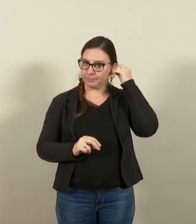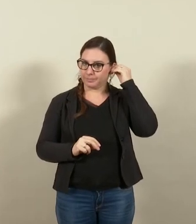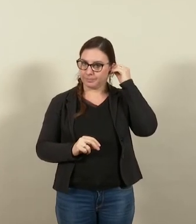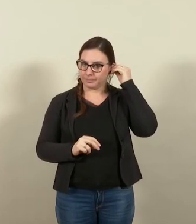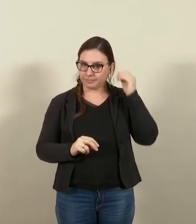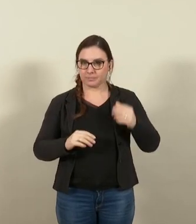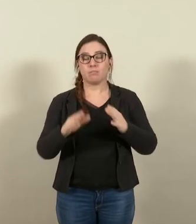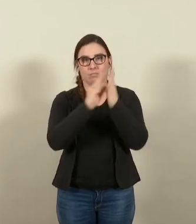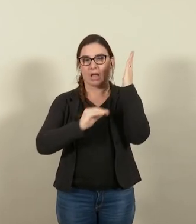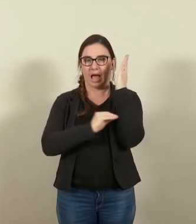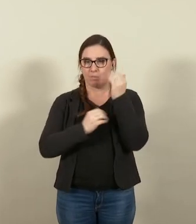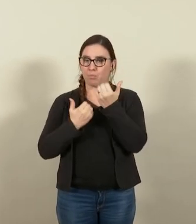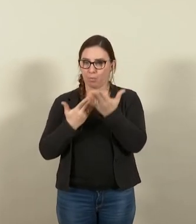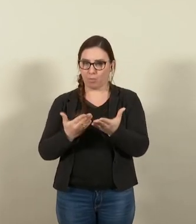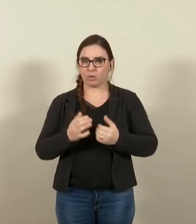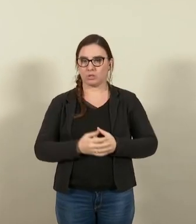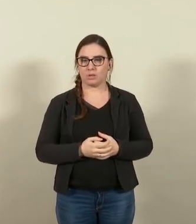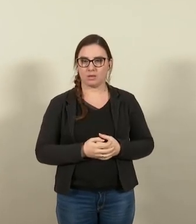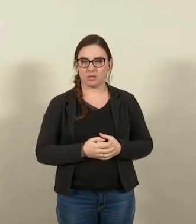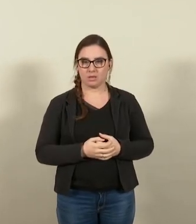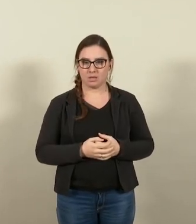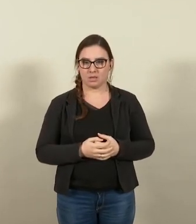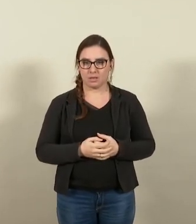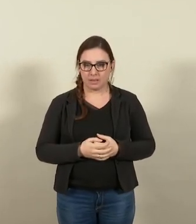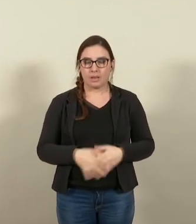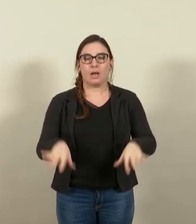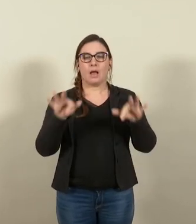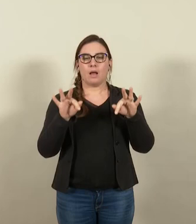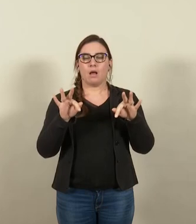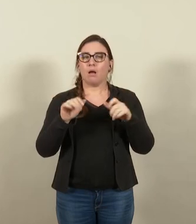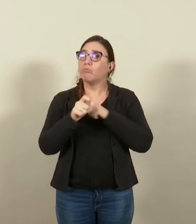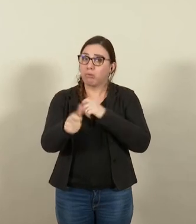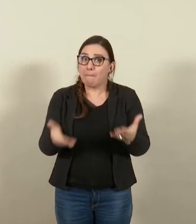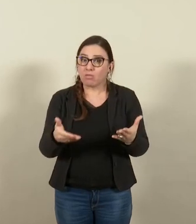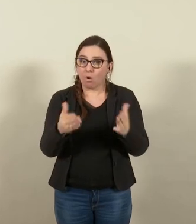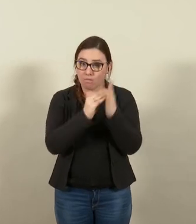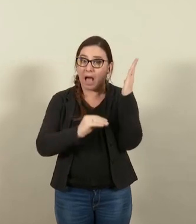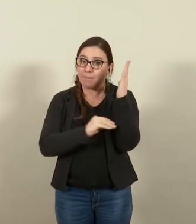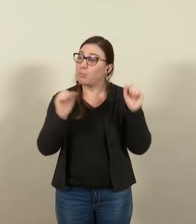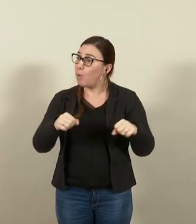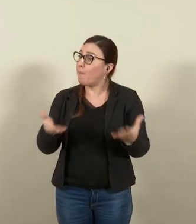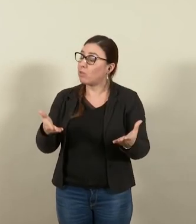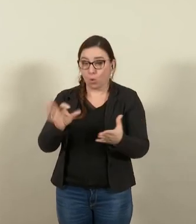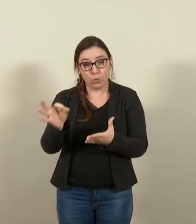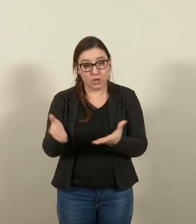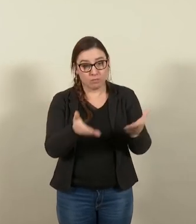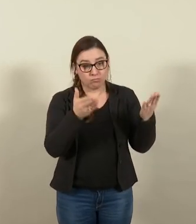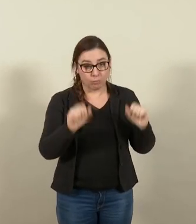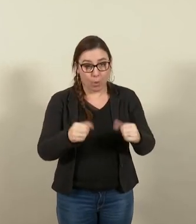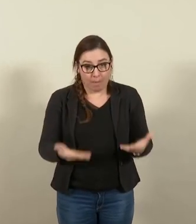donc on vous proposera l'amendement suivant par la suite ensuite concernant les nouveautés par la suite allez-y en vous l'avez fait d'Urs